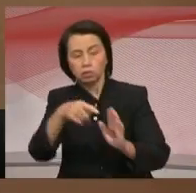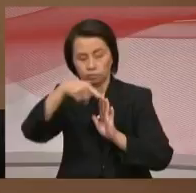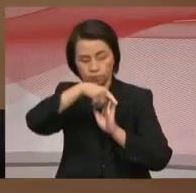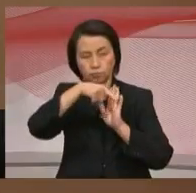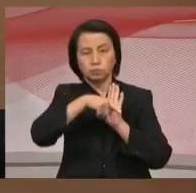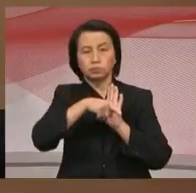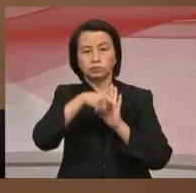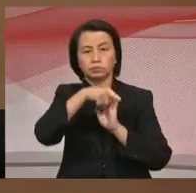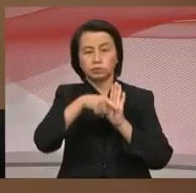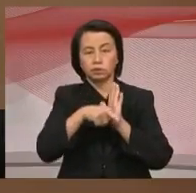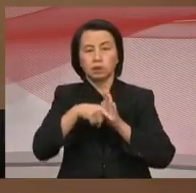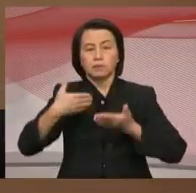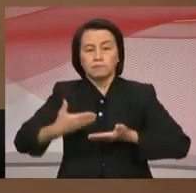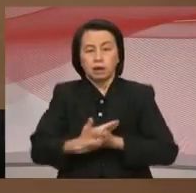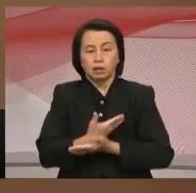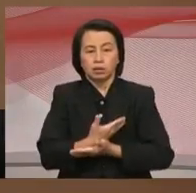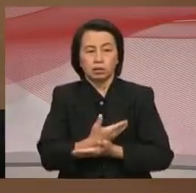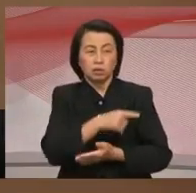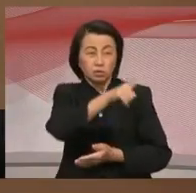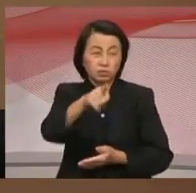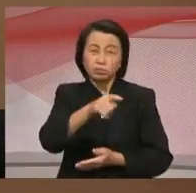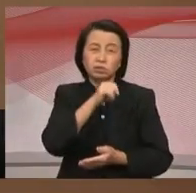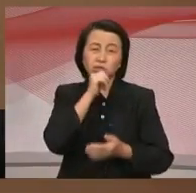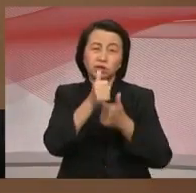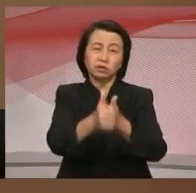peraturan yang baru banyak tidak dipatuhi.